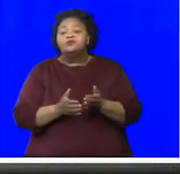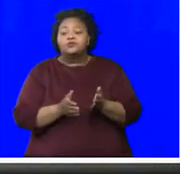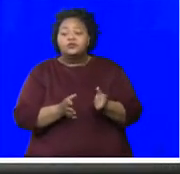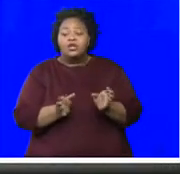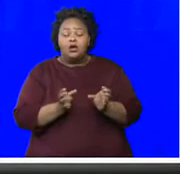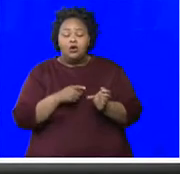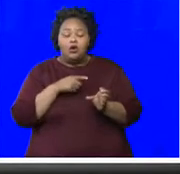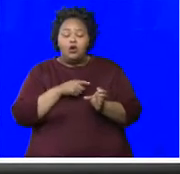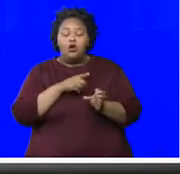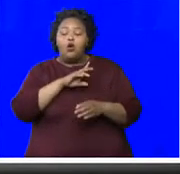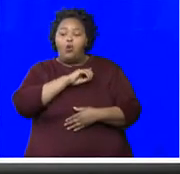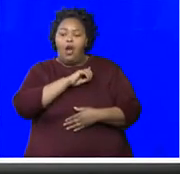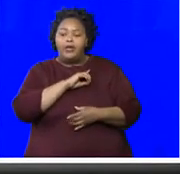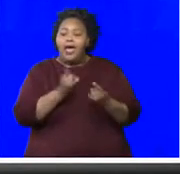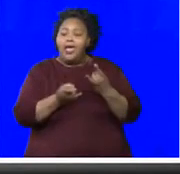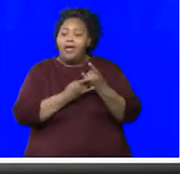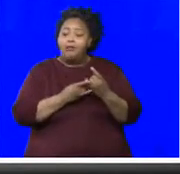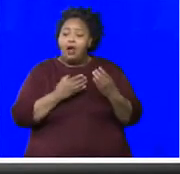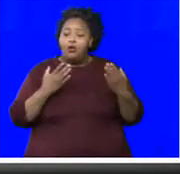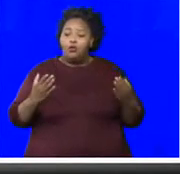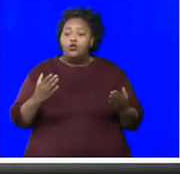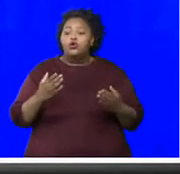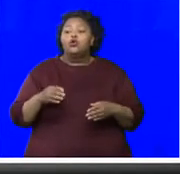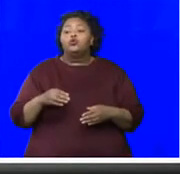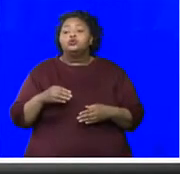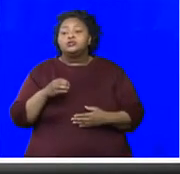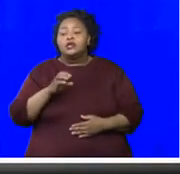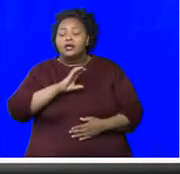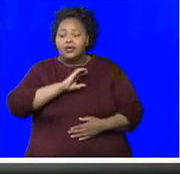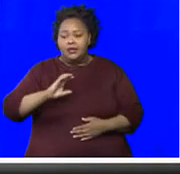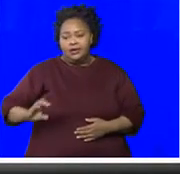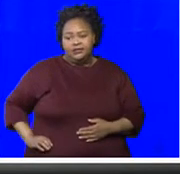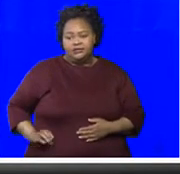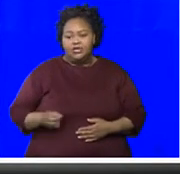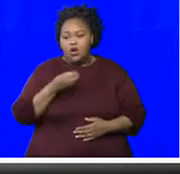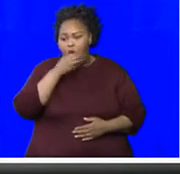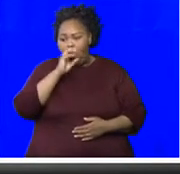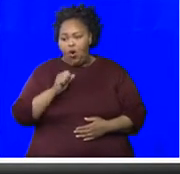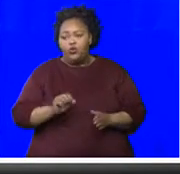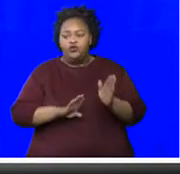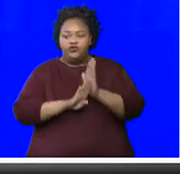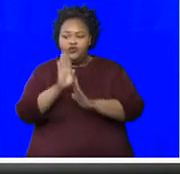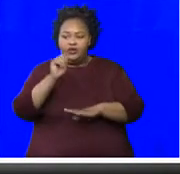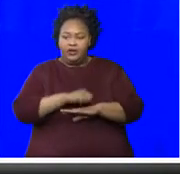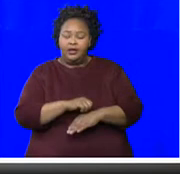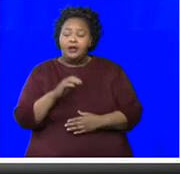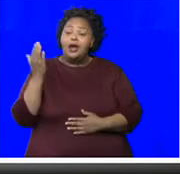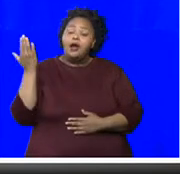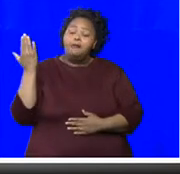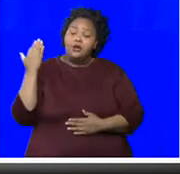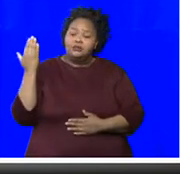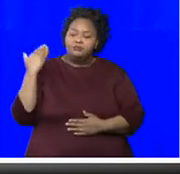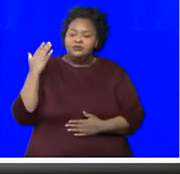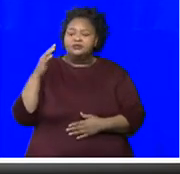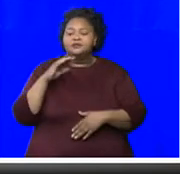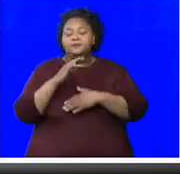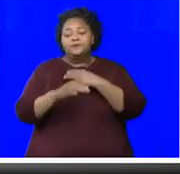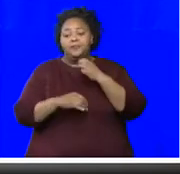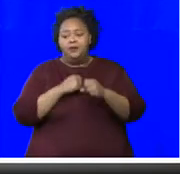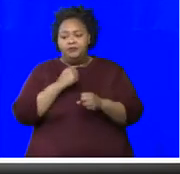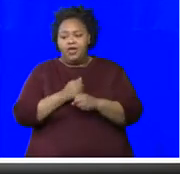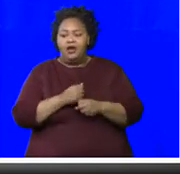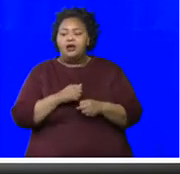sike saba nabo ngemveni sisabuletha bo dress rel celebration eminyakeni lemnene but ngalo